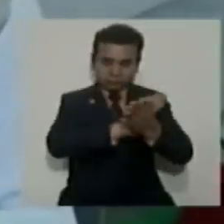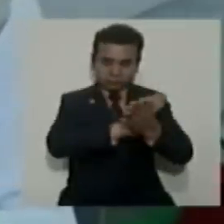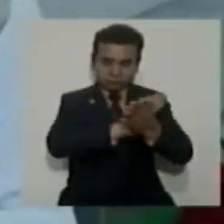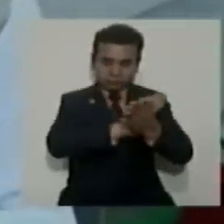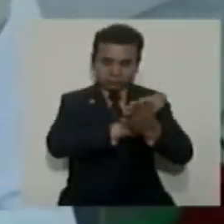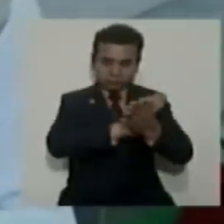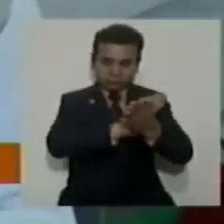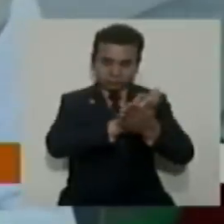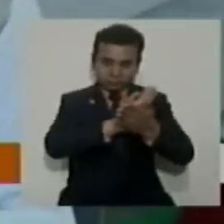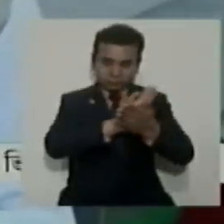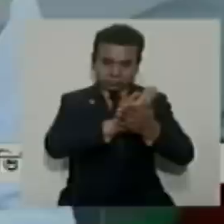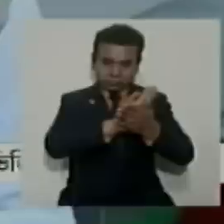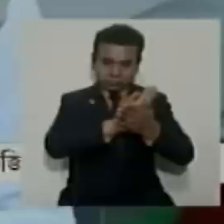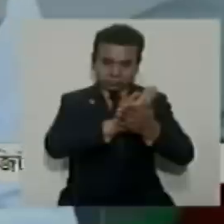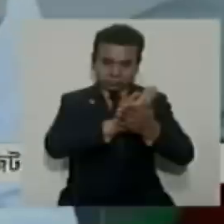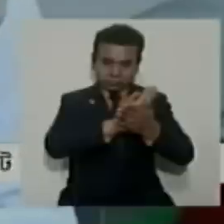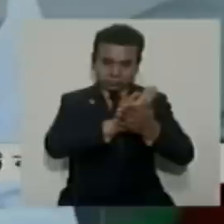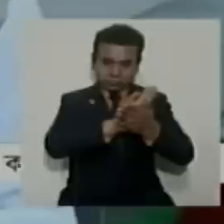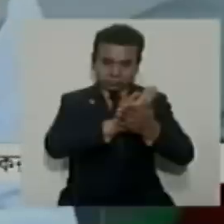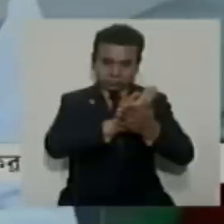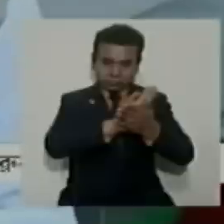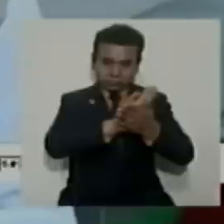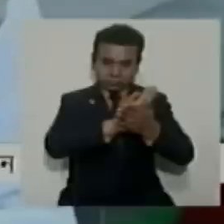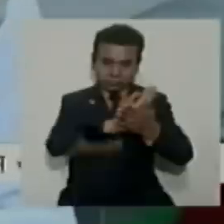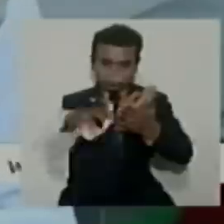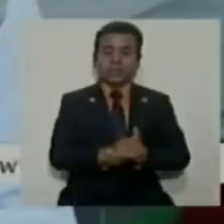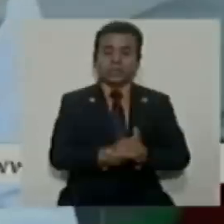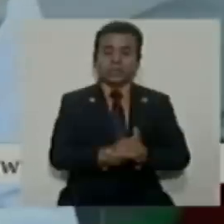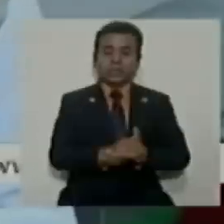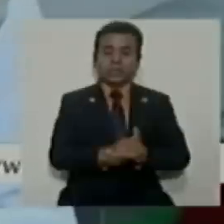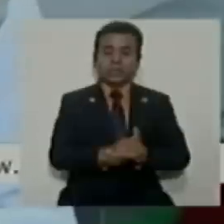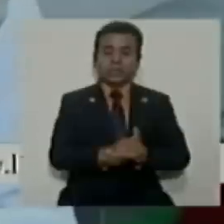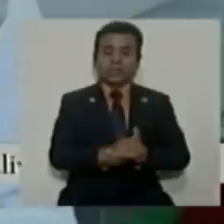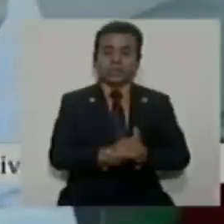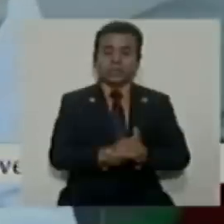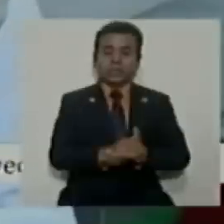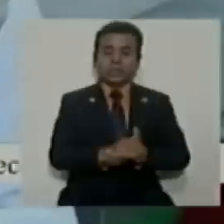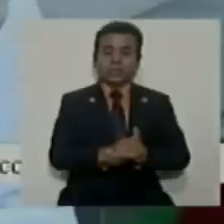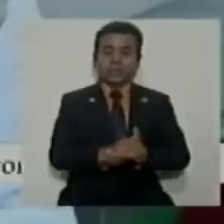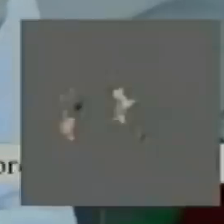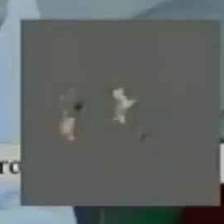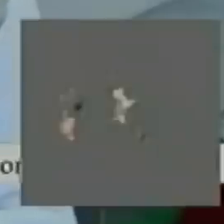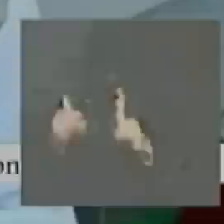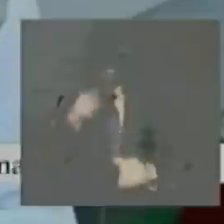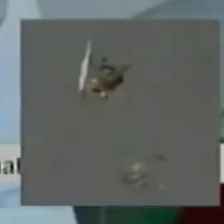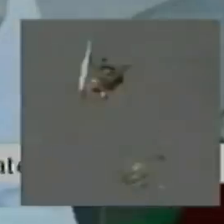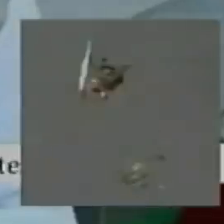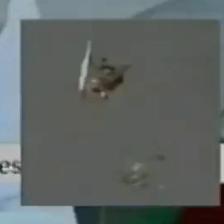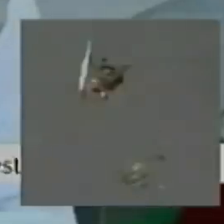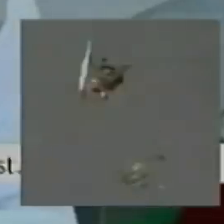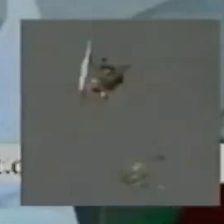বেসরকারি হাসপাতালের শয্যা সংখ্যা যে হাসপাতালগুলো আমরা ইতিমধ্যে নিয়েছি এবং নিব তার সংখ্যা